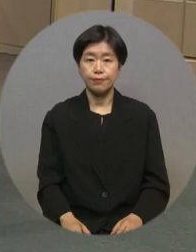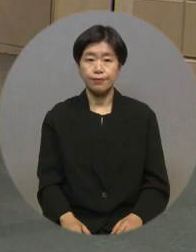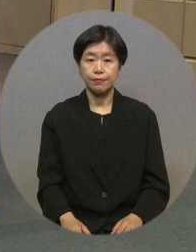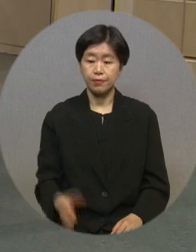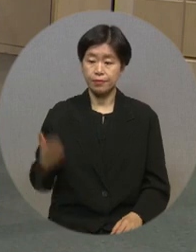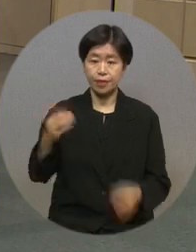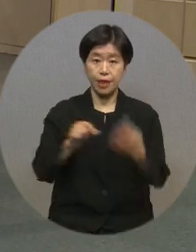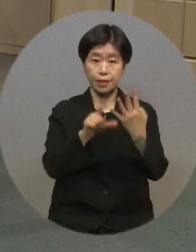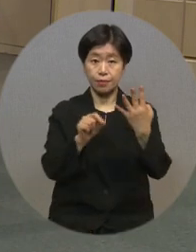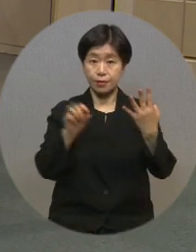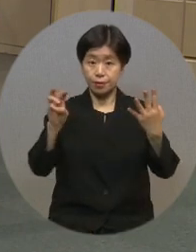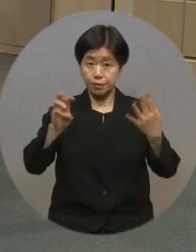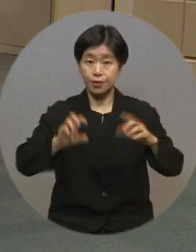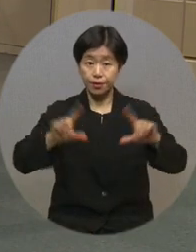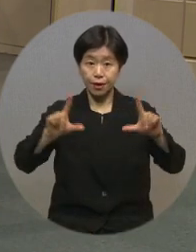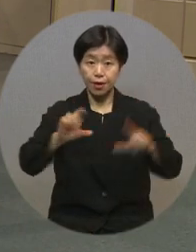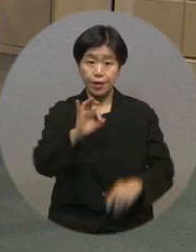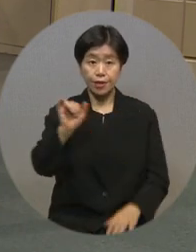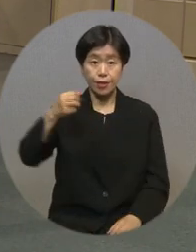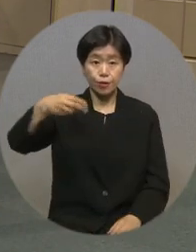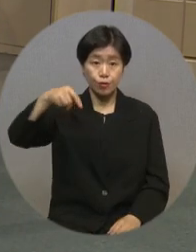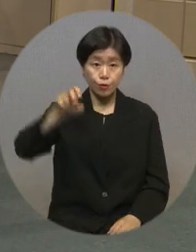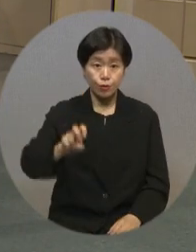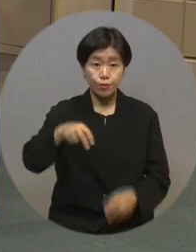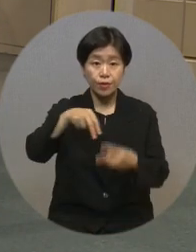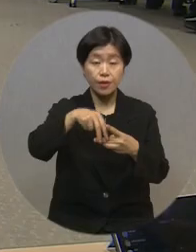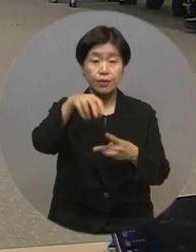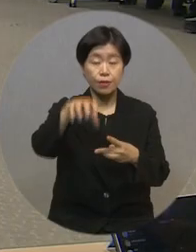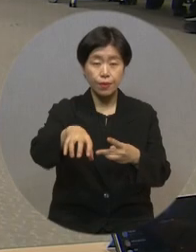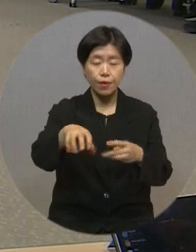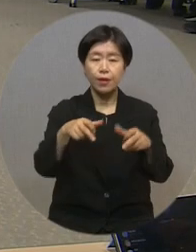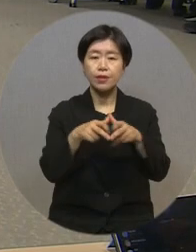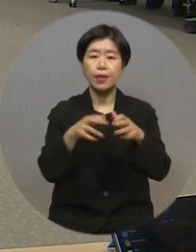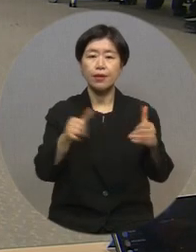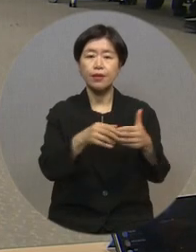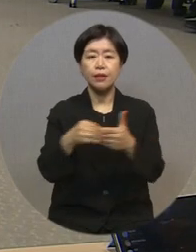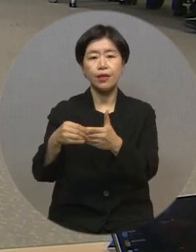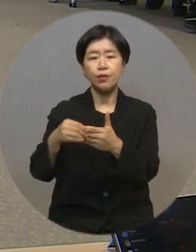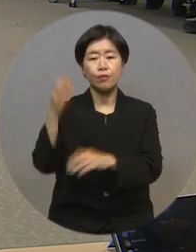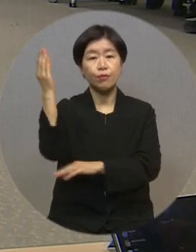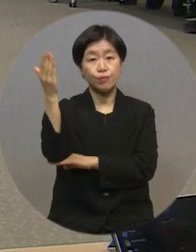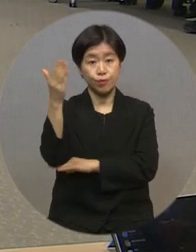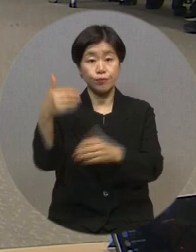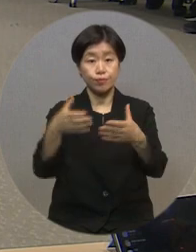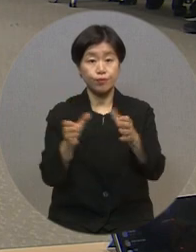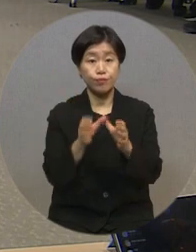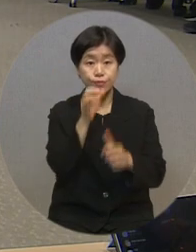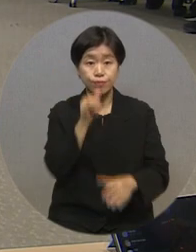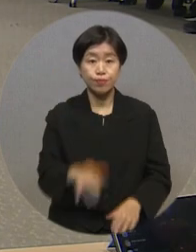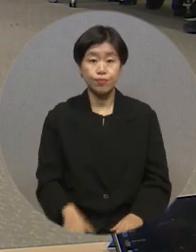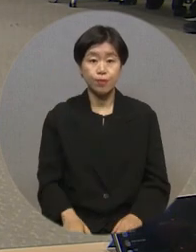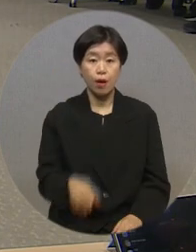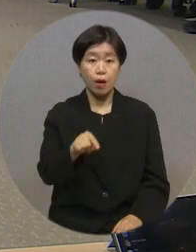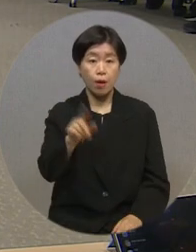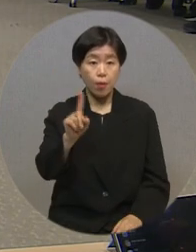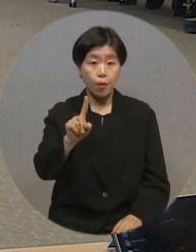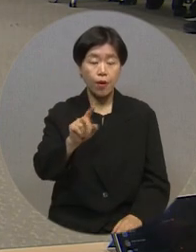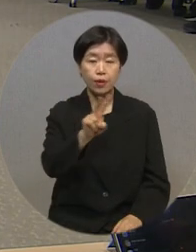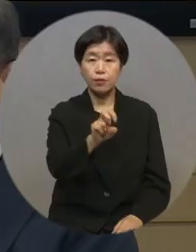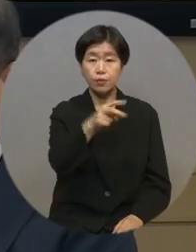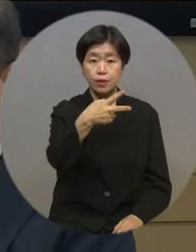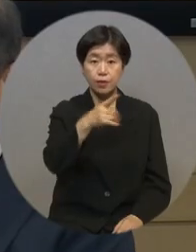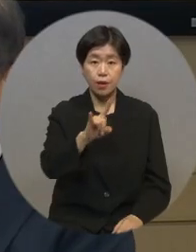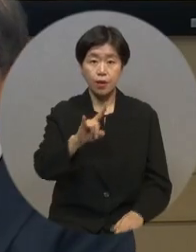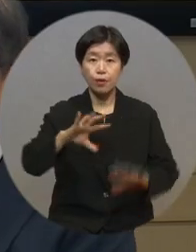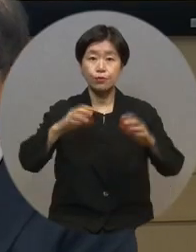지난 4월 30일 이룸센터에서 장애인 리더스 포럼이 개최됐습니다. 이날 포럼은 제22대 국회